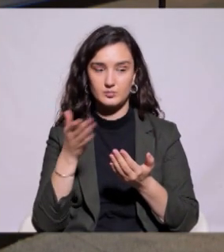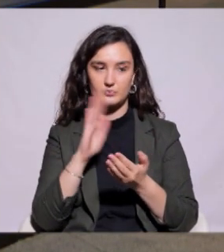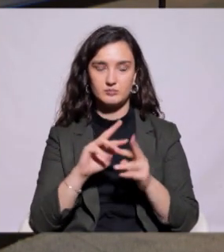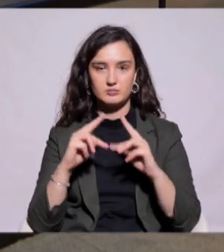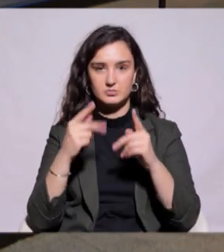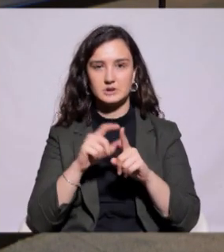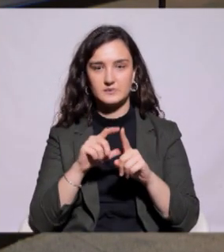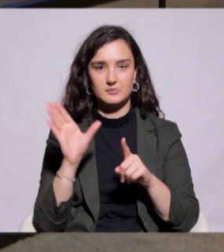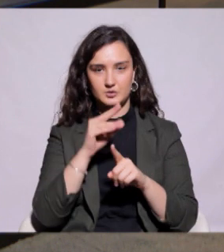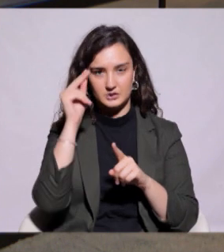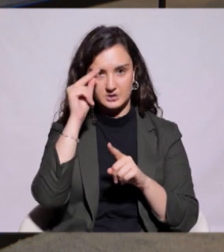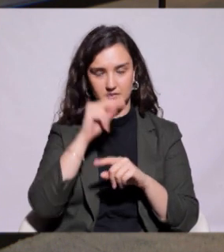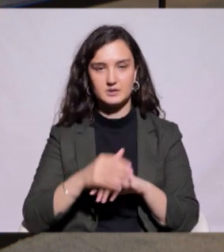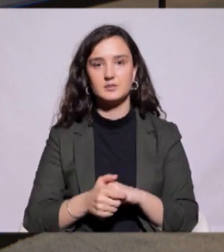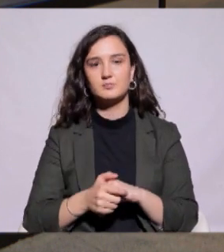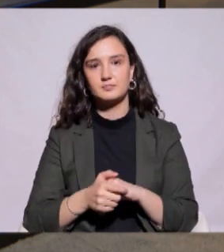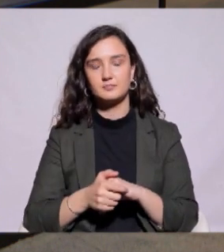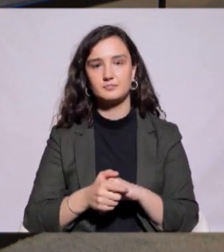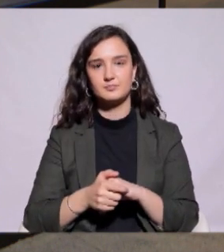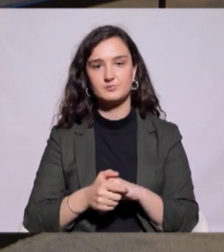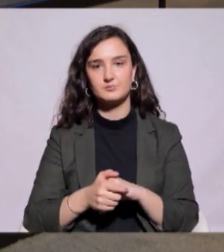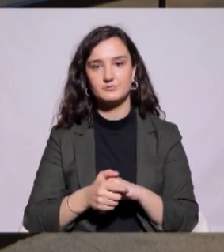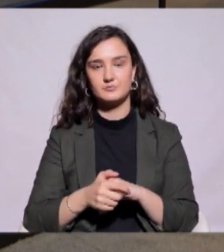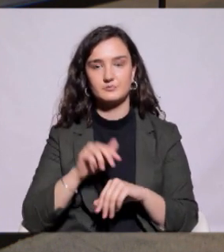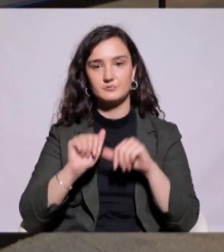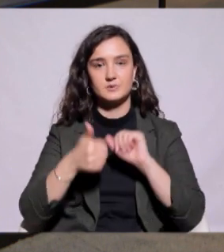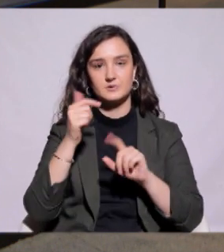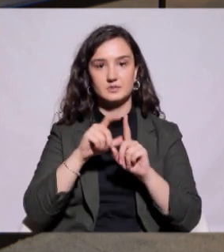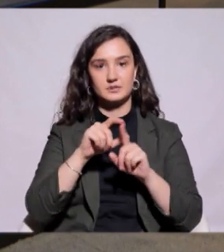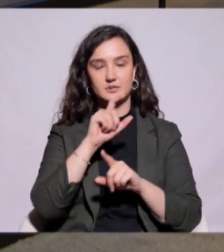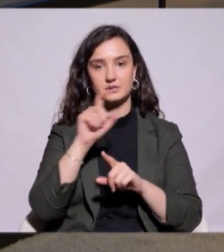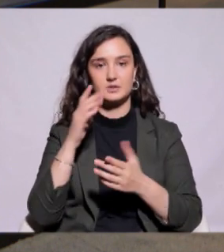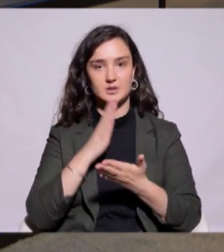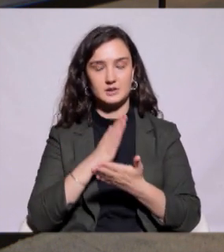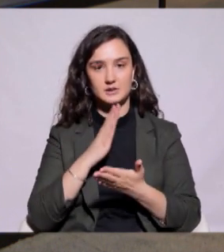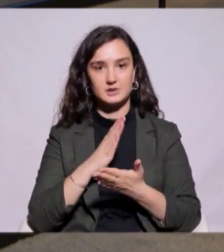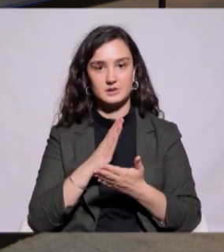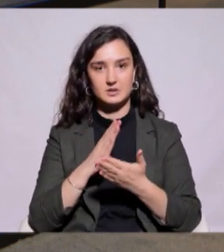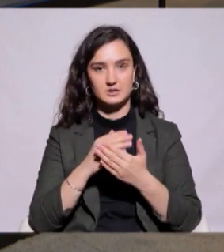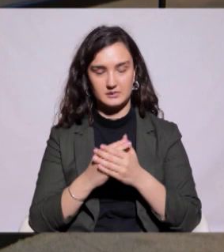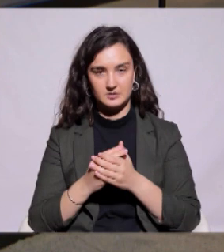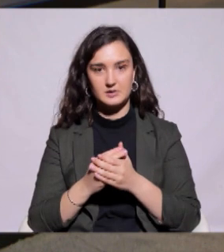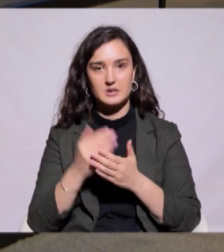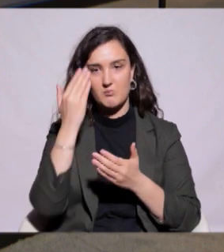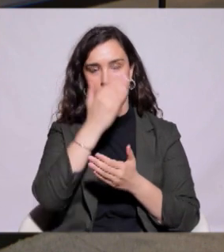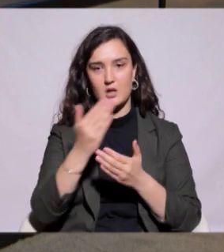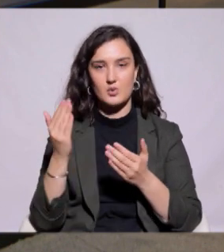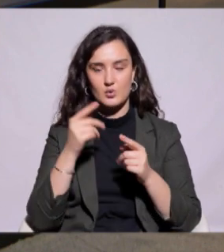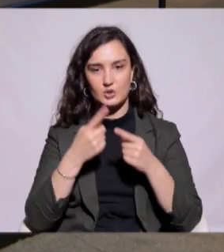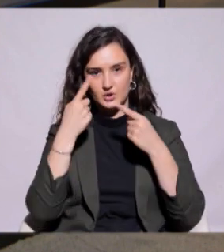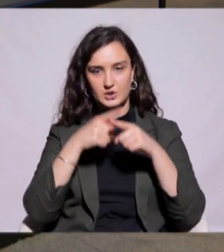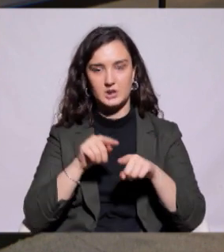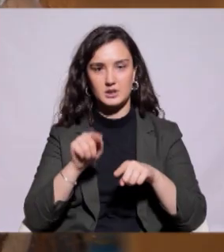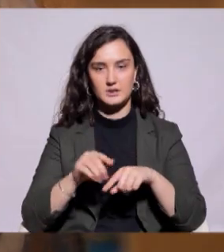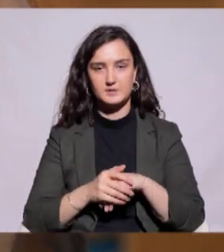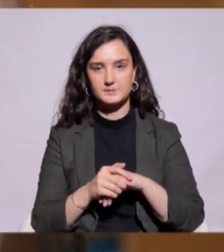გადავიდეთ სიტყვების შესწავლაზე. Our first word is civil engineering.